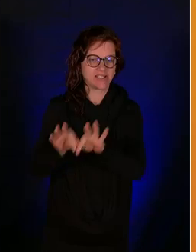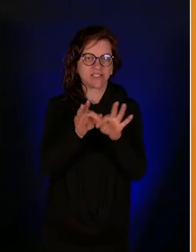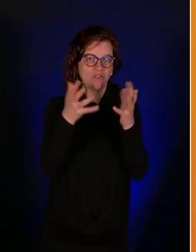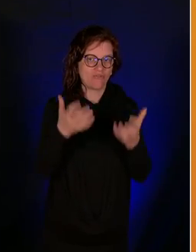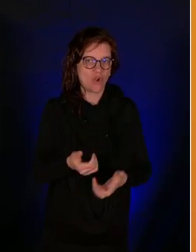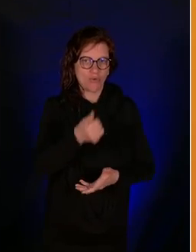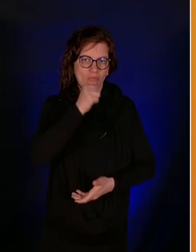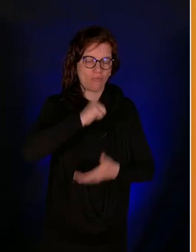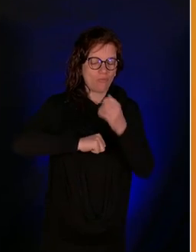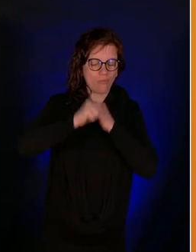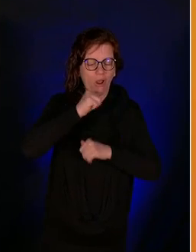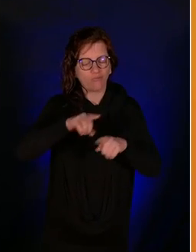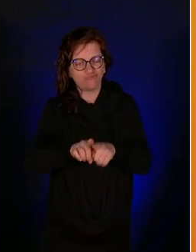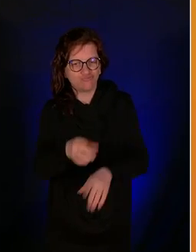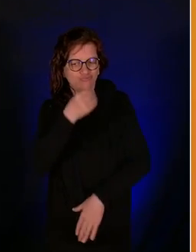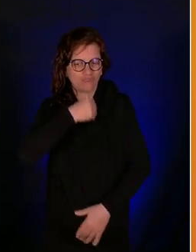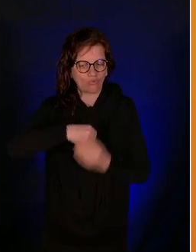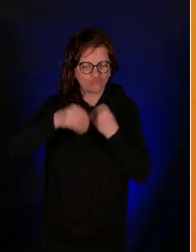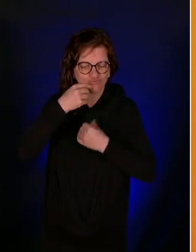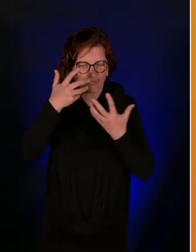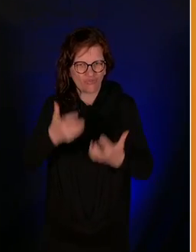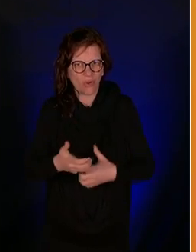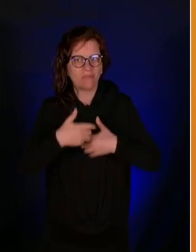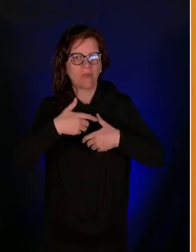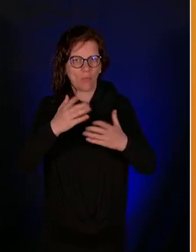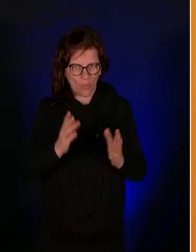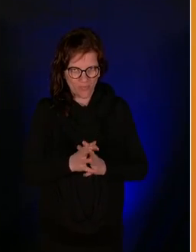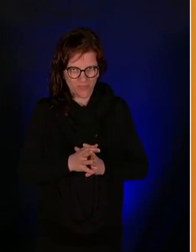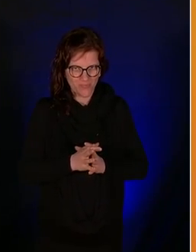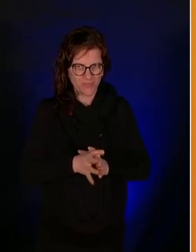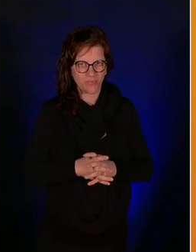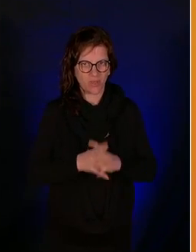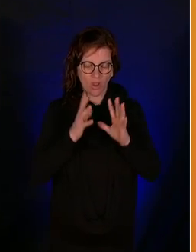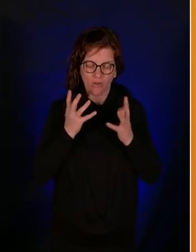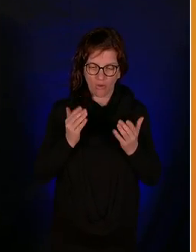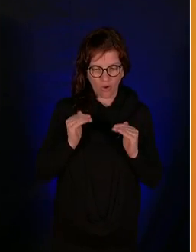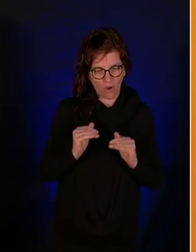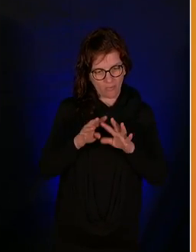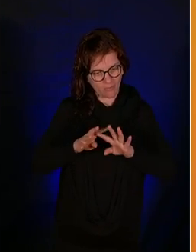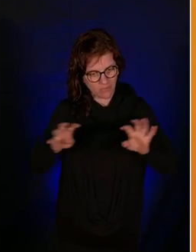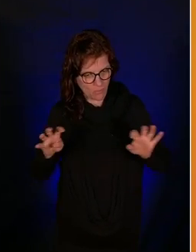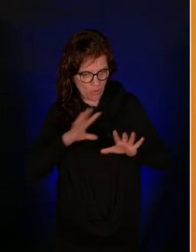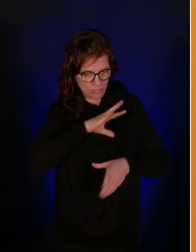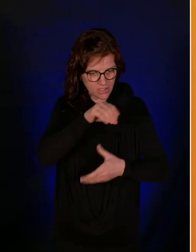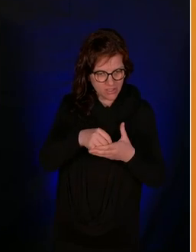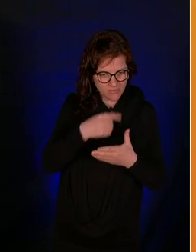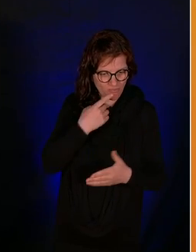un verre et puis d'aller manger. Donc, mais bon... Participer à cette table ronde, c'était un peu aussi